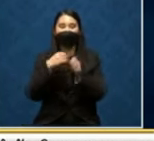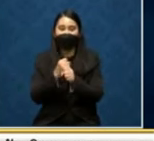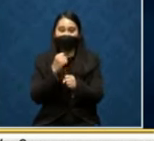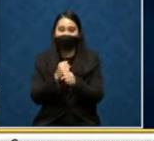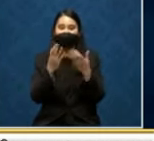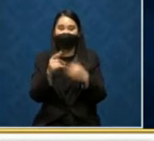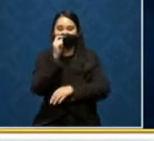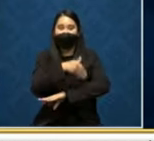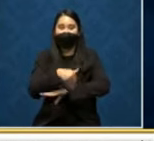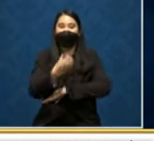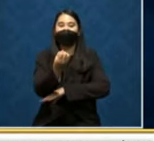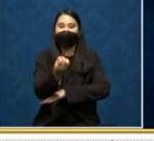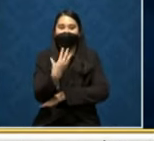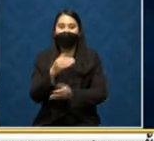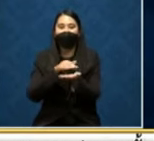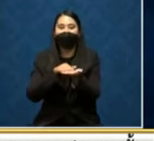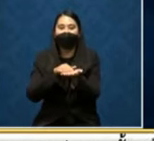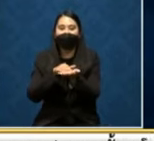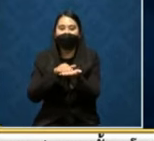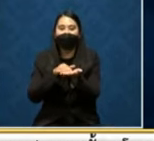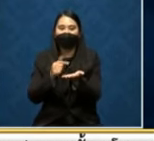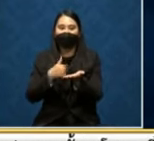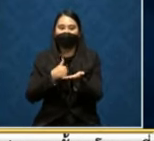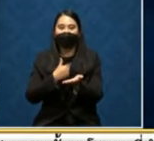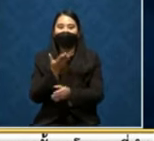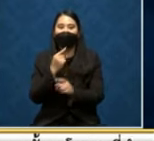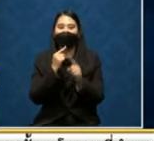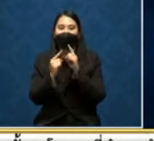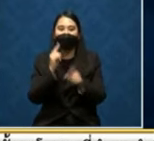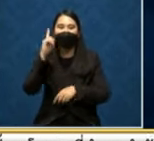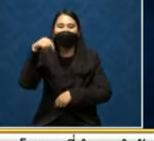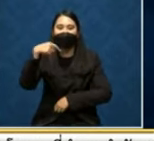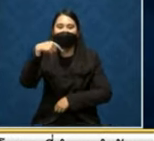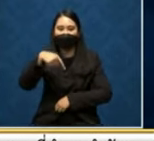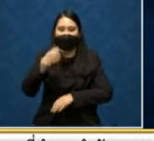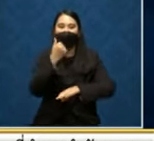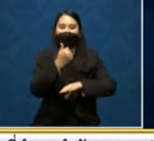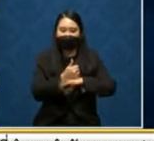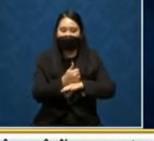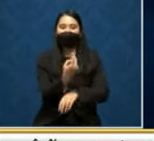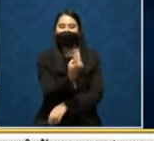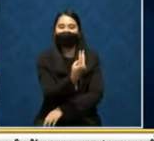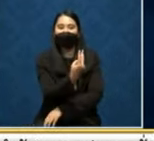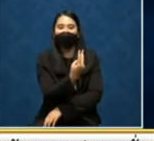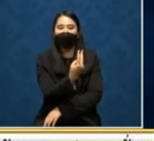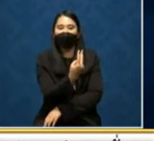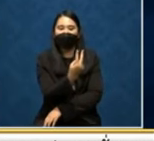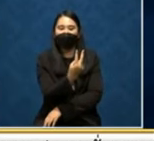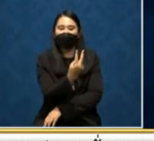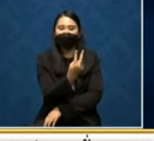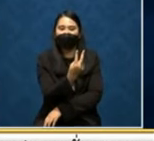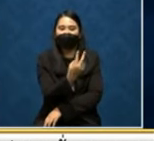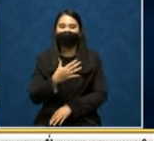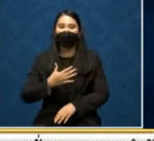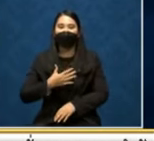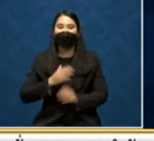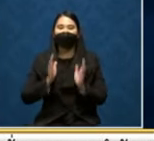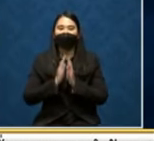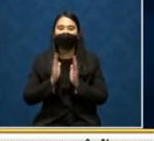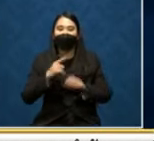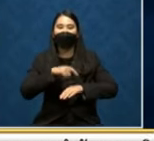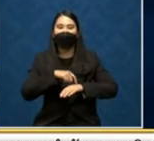ขอโทษนะคะปูขอคุยกับคุณพอพานและท่านอธิบดีเท่านั้นขอขอสละขอบคุณ